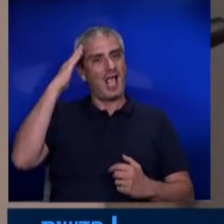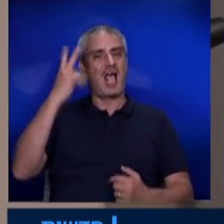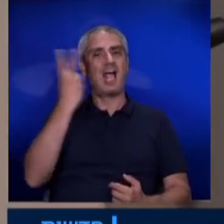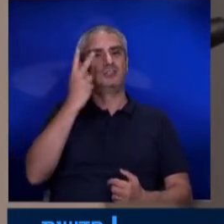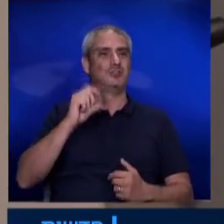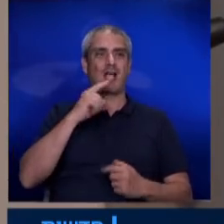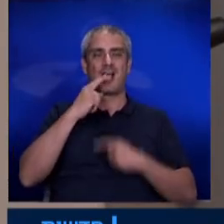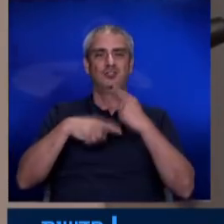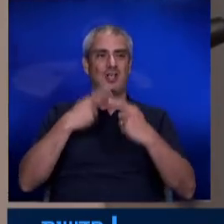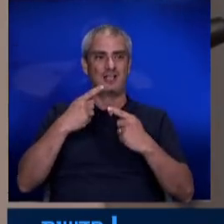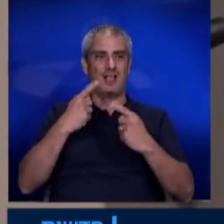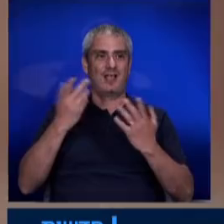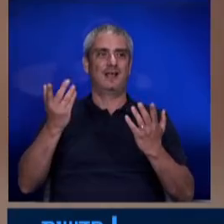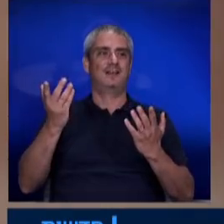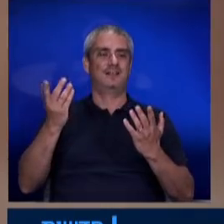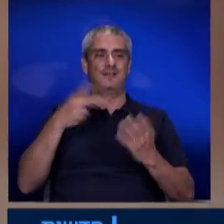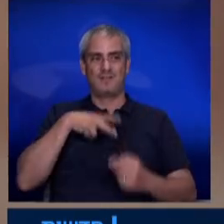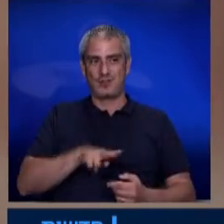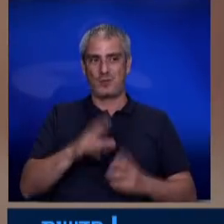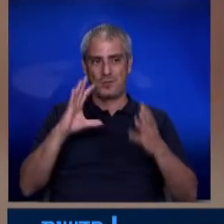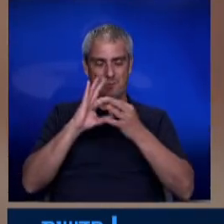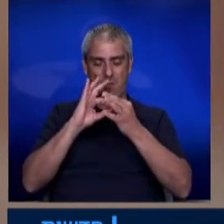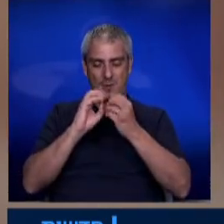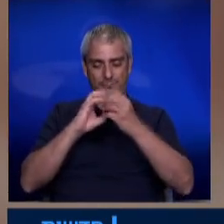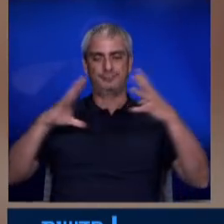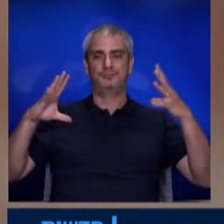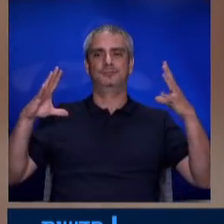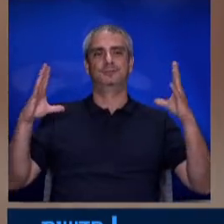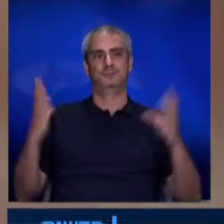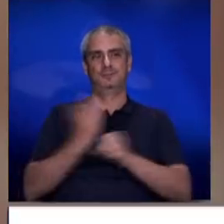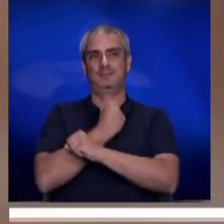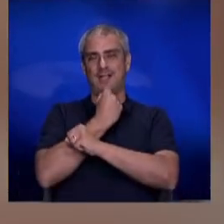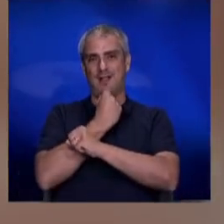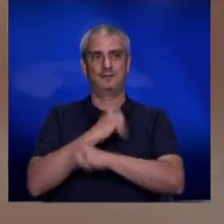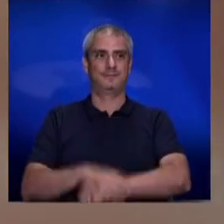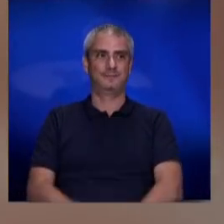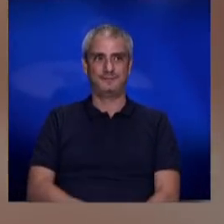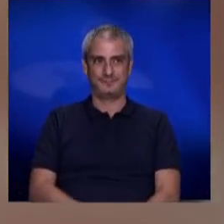השנה ותאומות מחוברות, נסתיים בהצלחה.